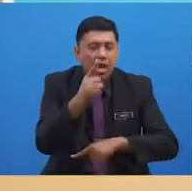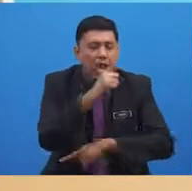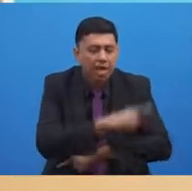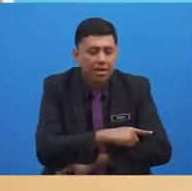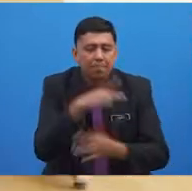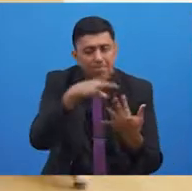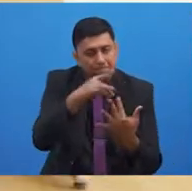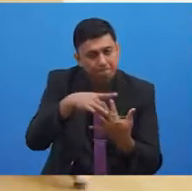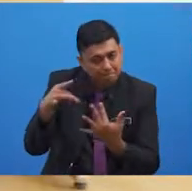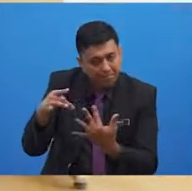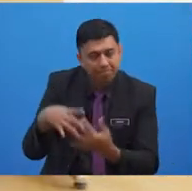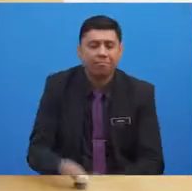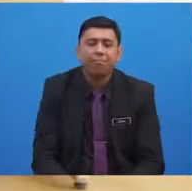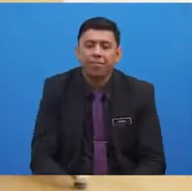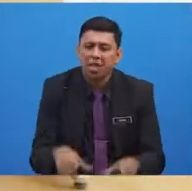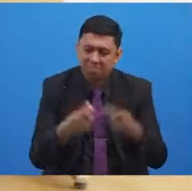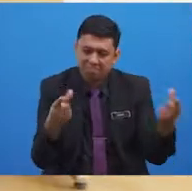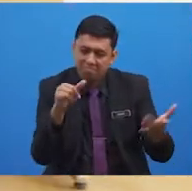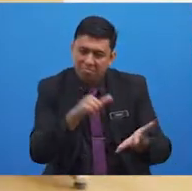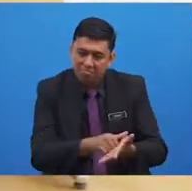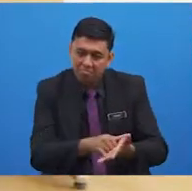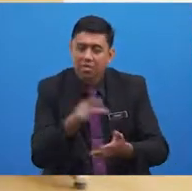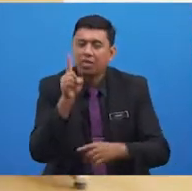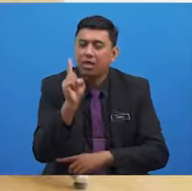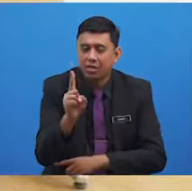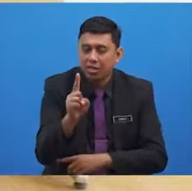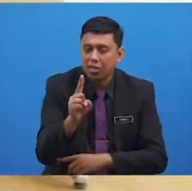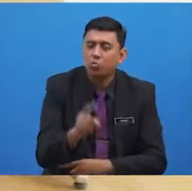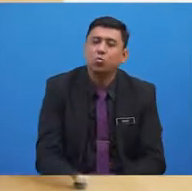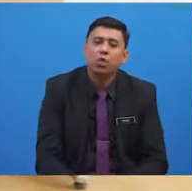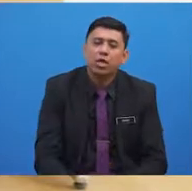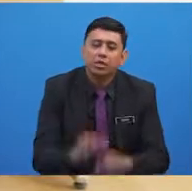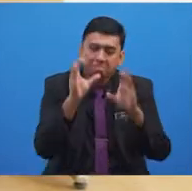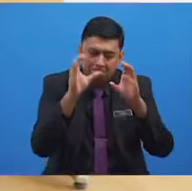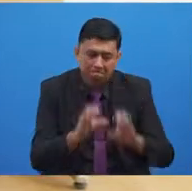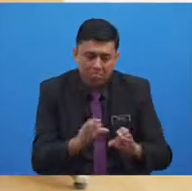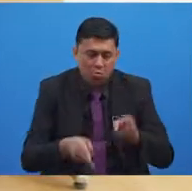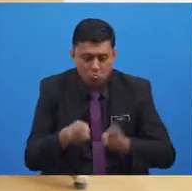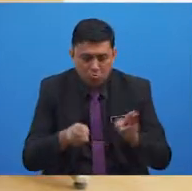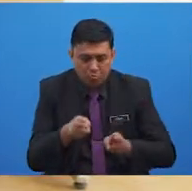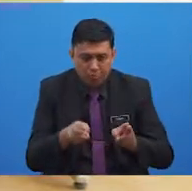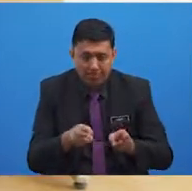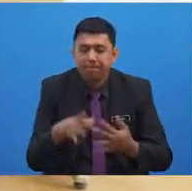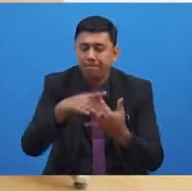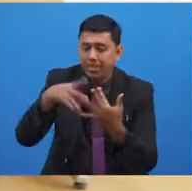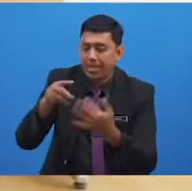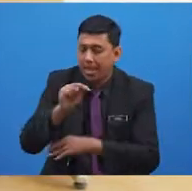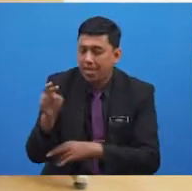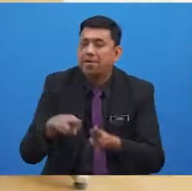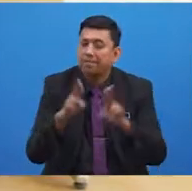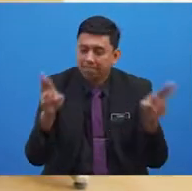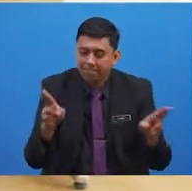pengundian. Selain itu, salah satu aspek dalam menguruskan pilihan raya